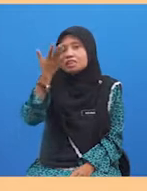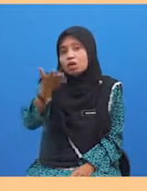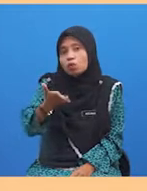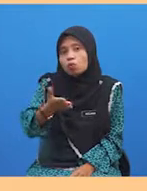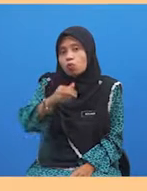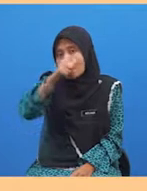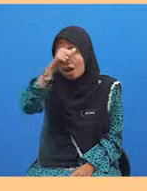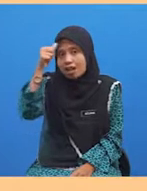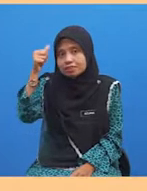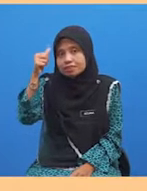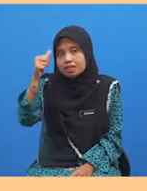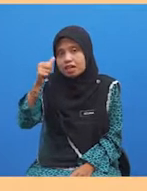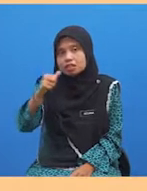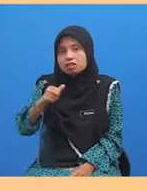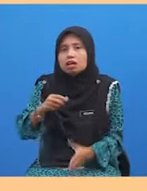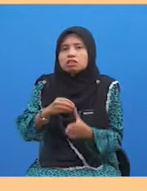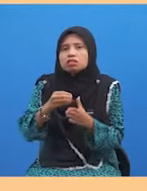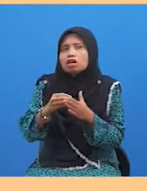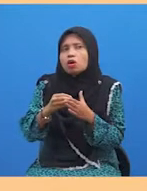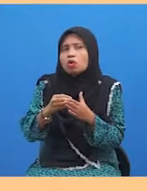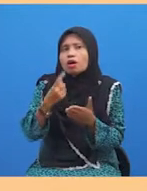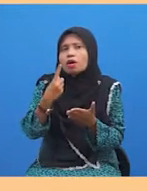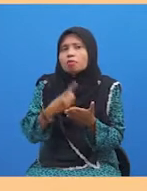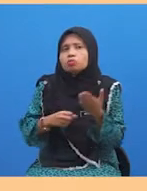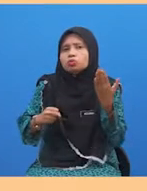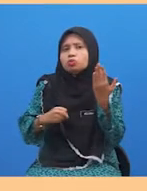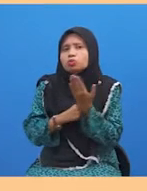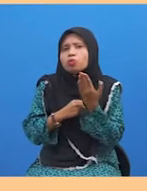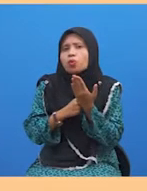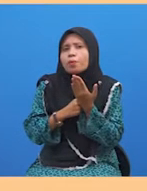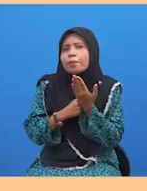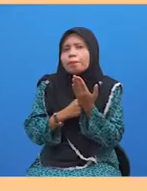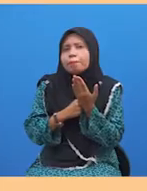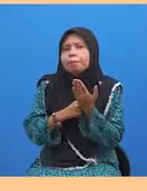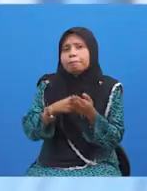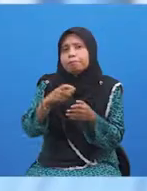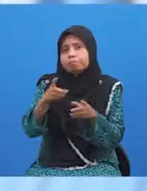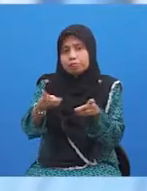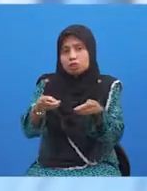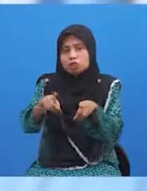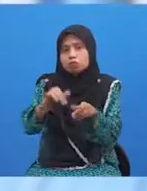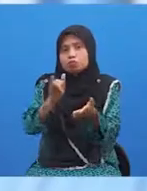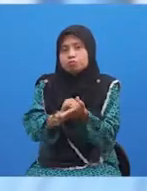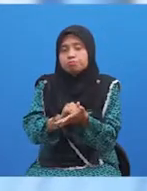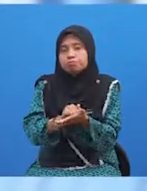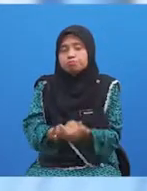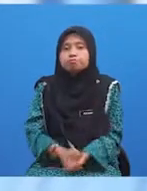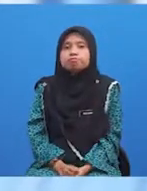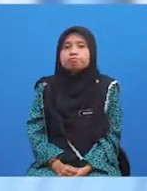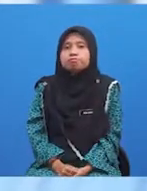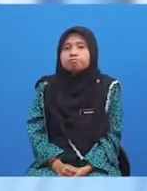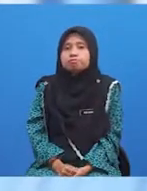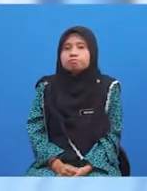menyatakan alasan atau hujah bagi menyokong peristiwa tersebut. Murid-murid semua,